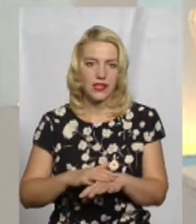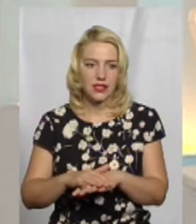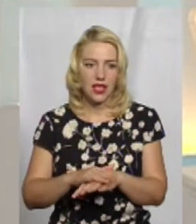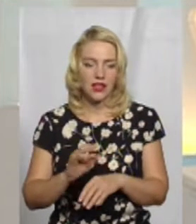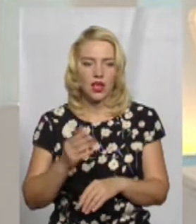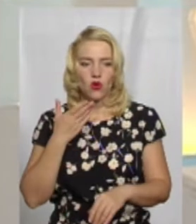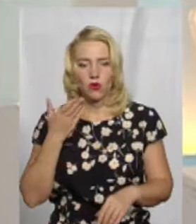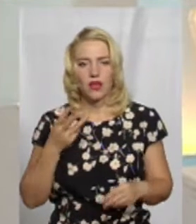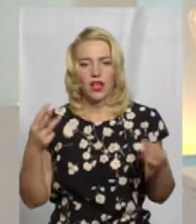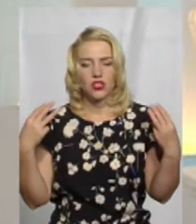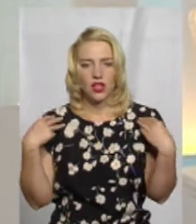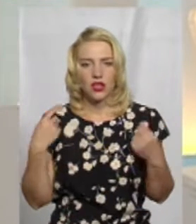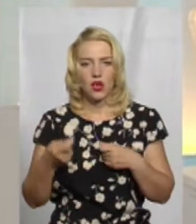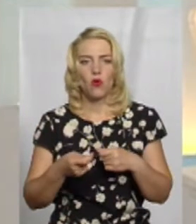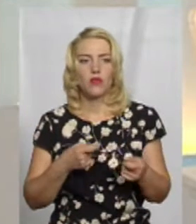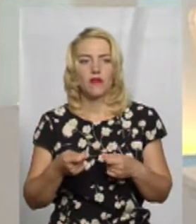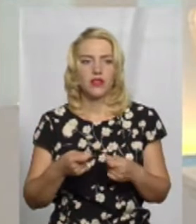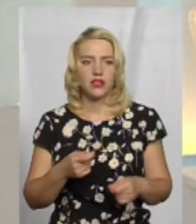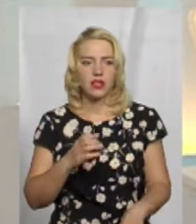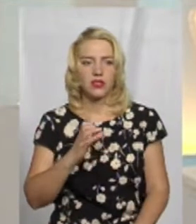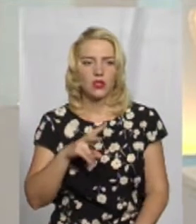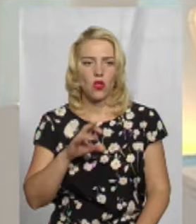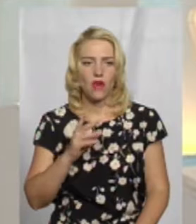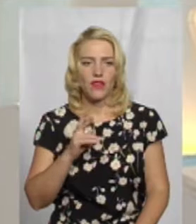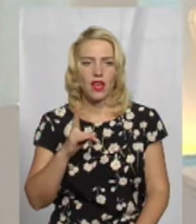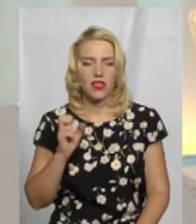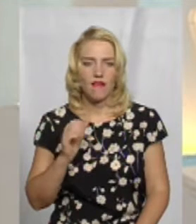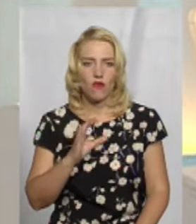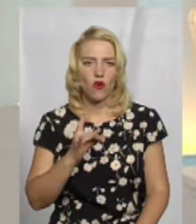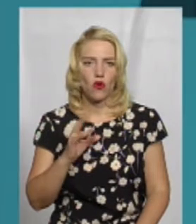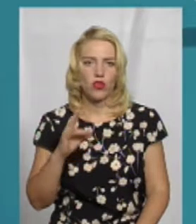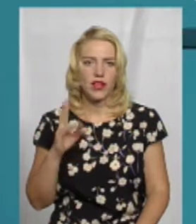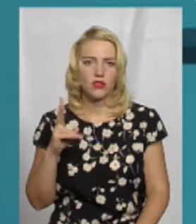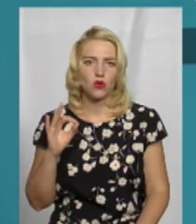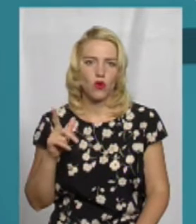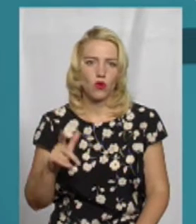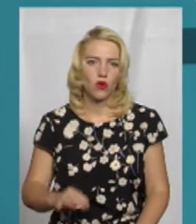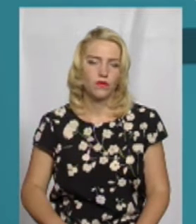у коментарі начальника управління Слов'яна Воронецького?